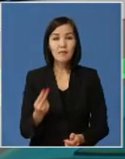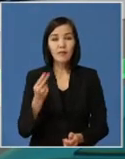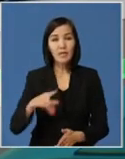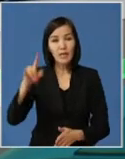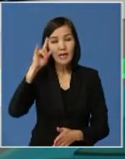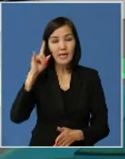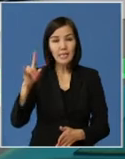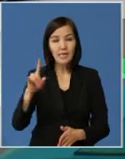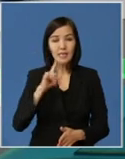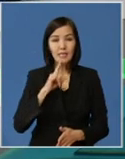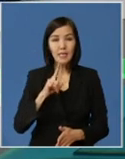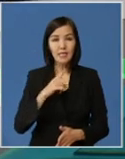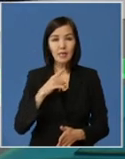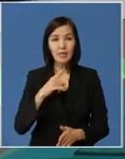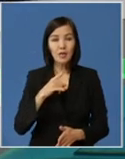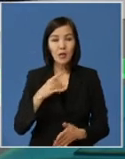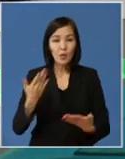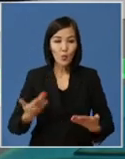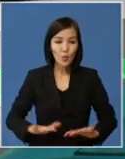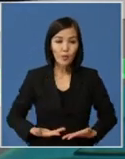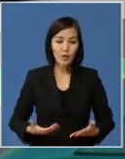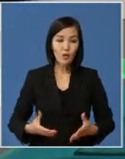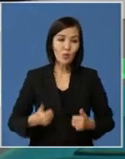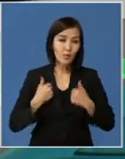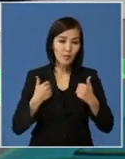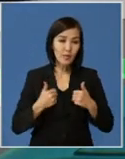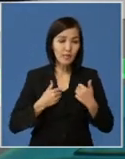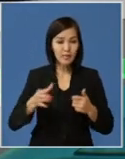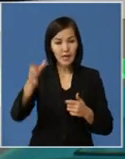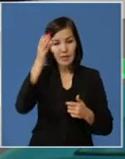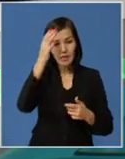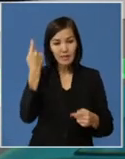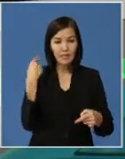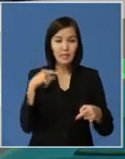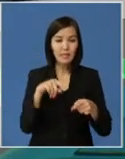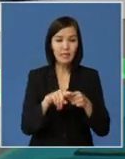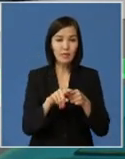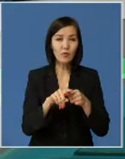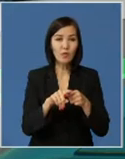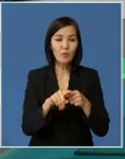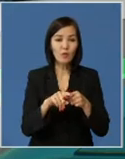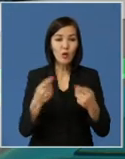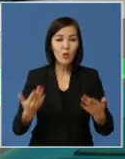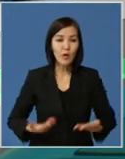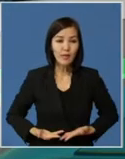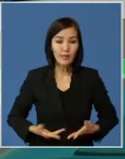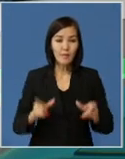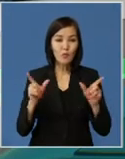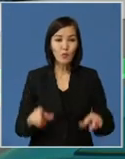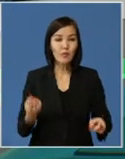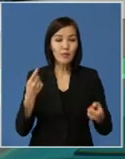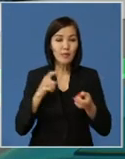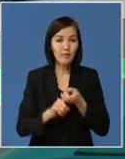Цифрлы Қазақстан жайлы өмірге ұмтылыс. Ақылды технологиялар адамзат өмірінің ажырамас бөлігіне айналып келеді. Цифрландыру бәсекеге